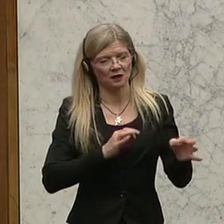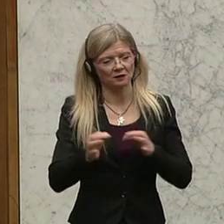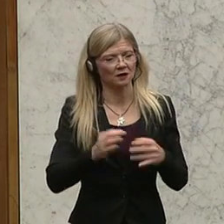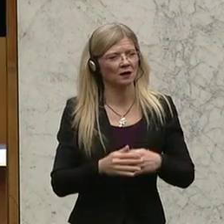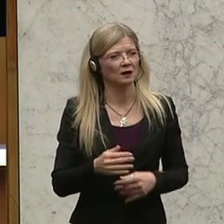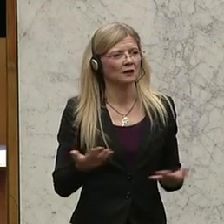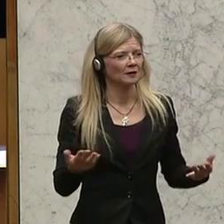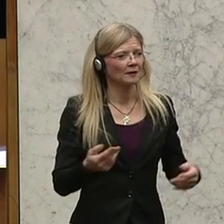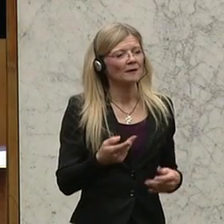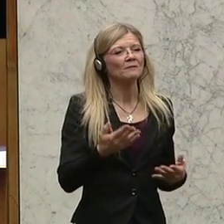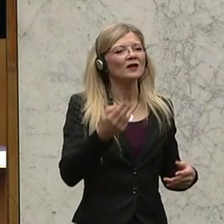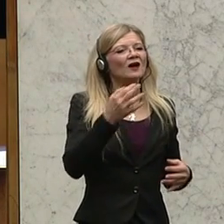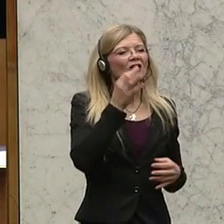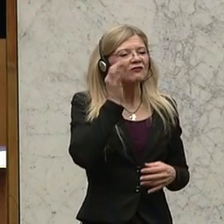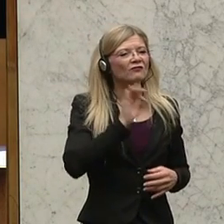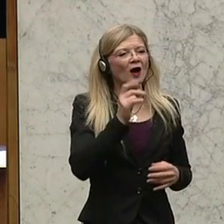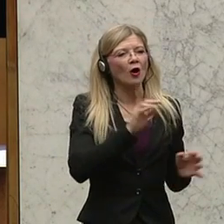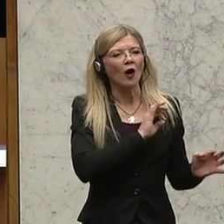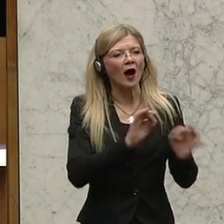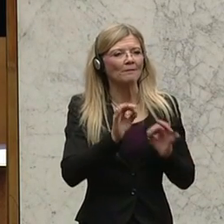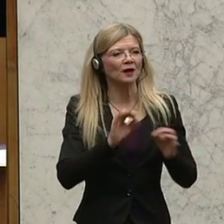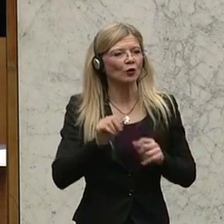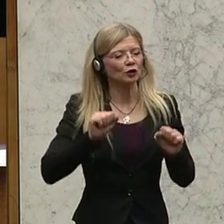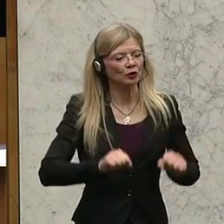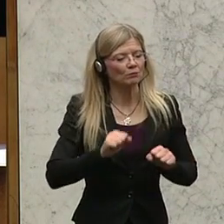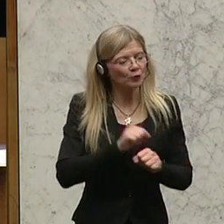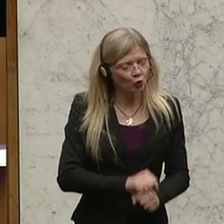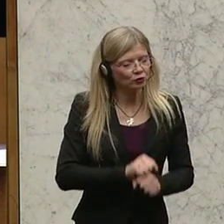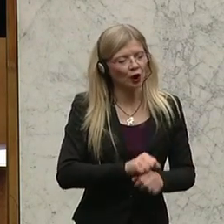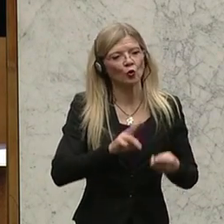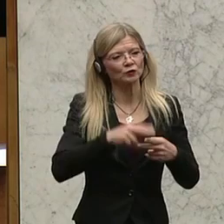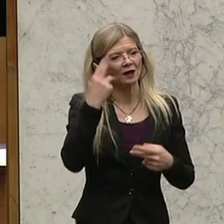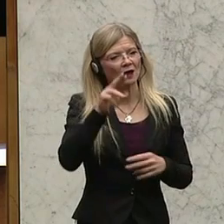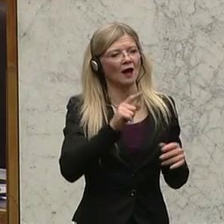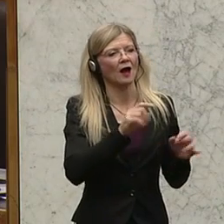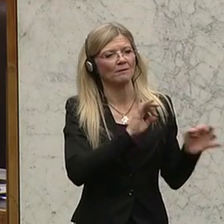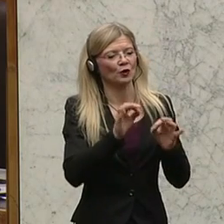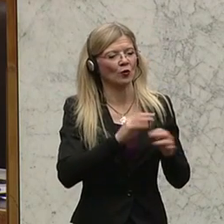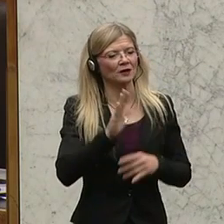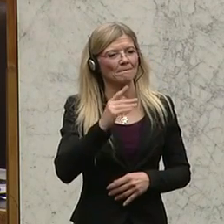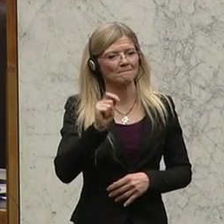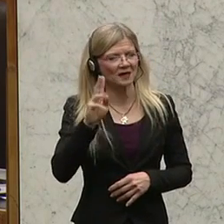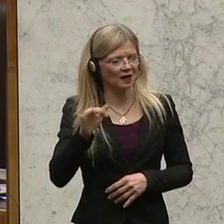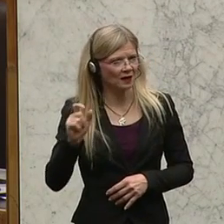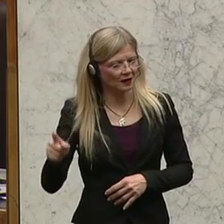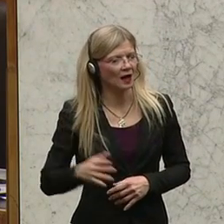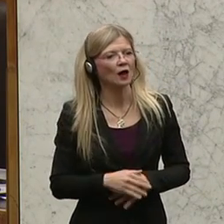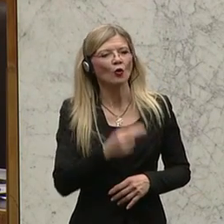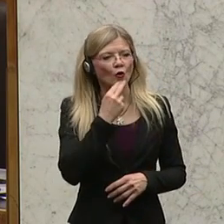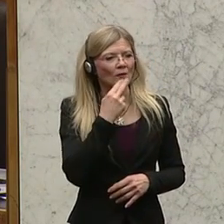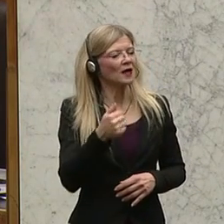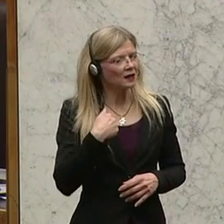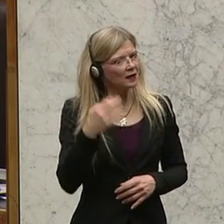Abgeordnete Brunner und Herr Abgeordneter Birkelhuber, dass Sie schon den Endbericht gelesen haben, der am 22. Dezember veröffentlicht